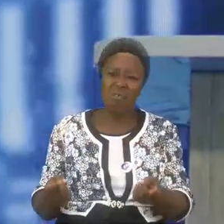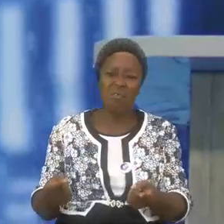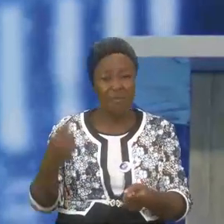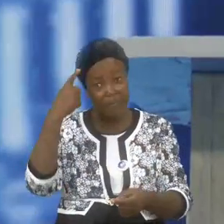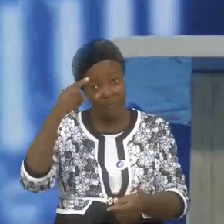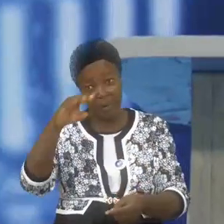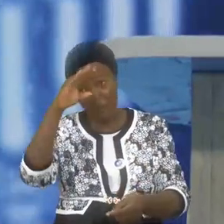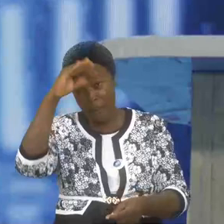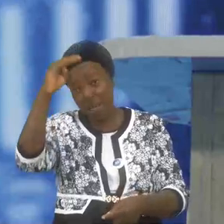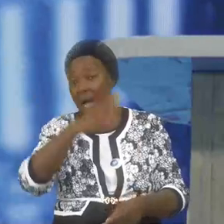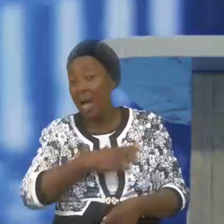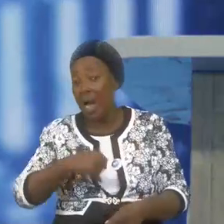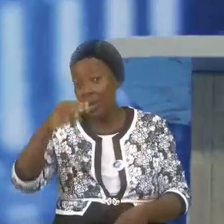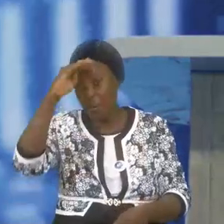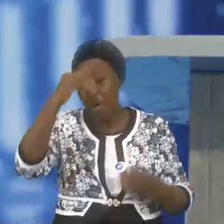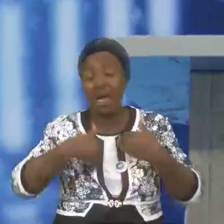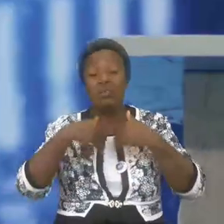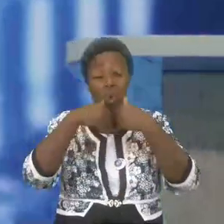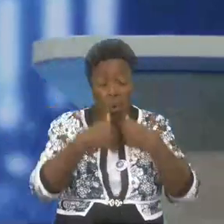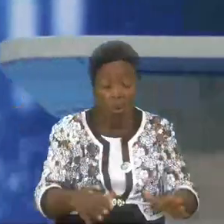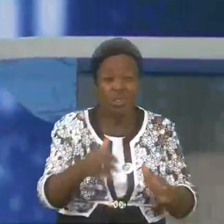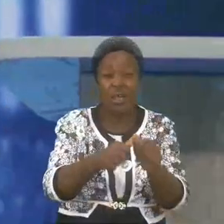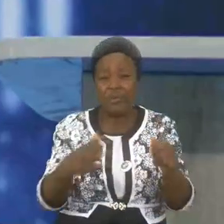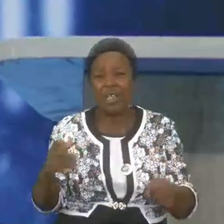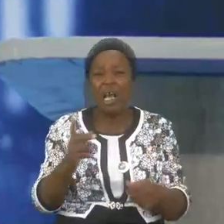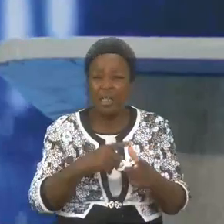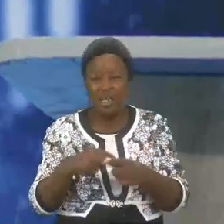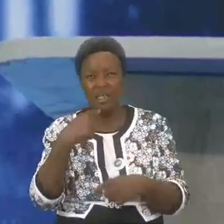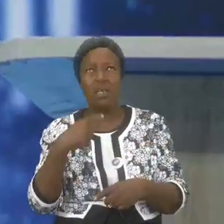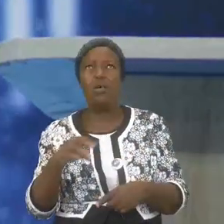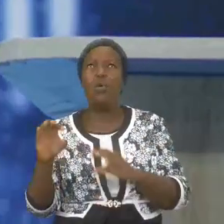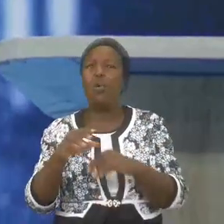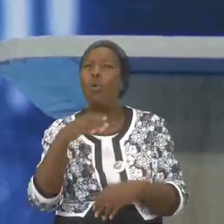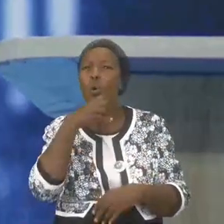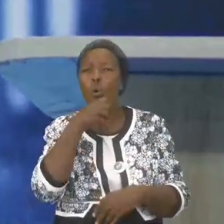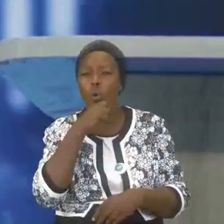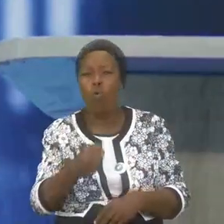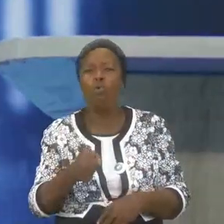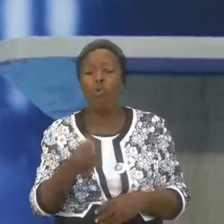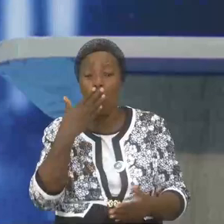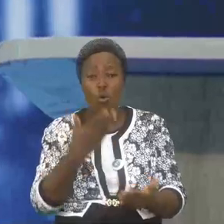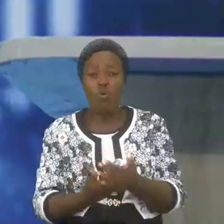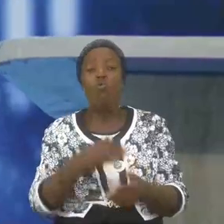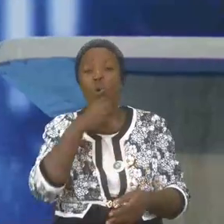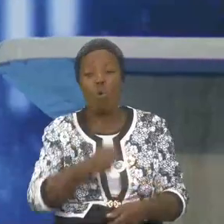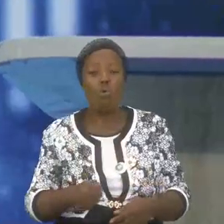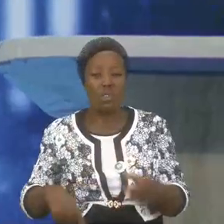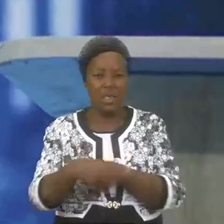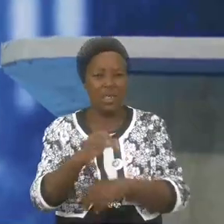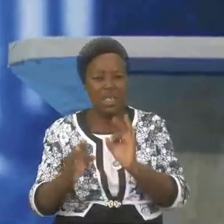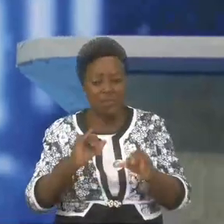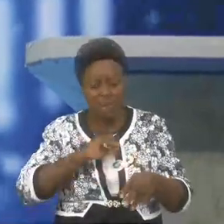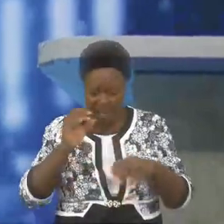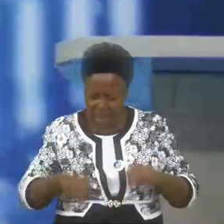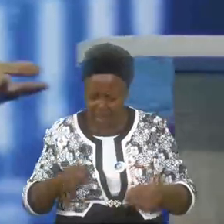de l'homme, et l'homme a perdu toute chose, et il se dit, oh les beaux vieux jours, si je peux